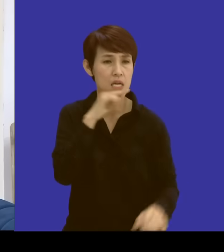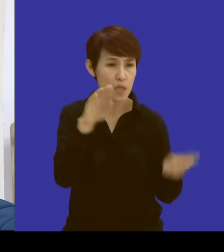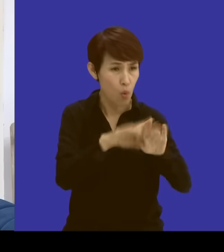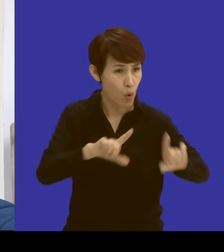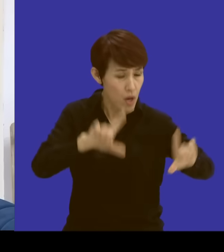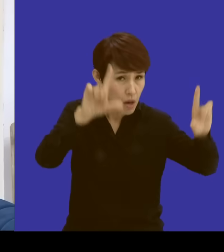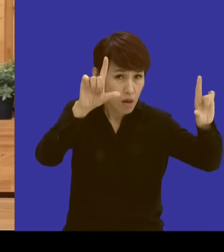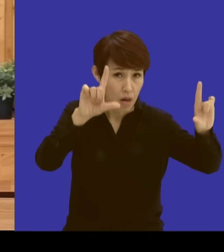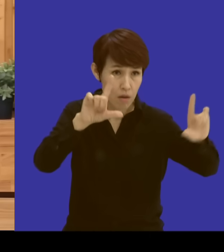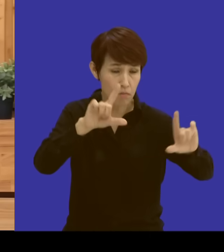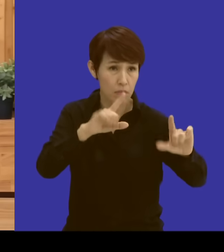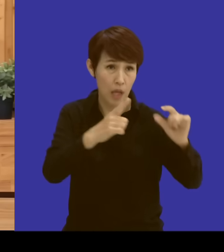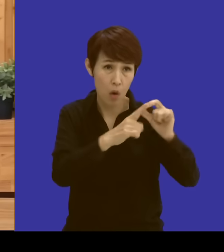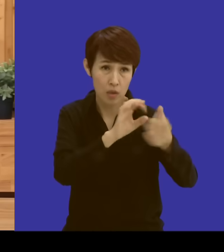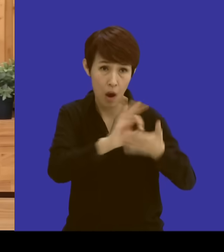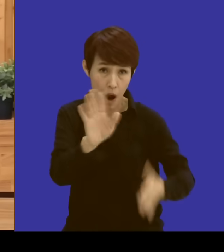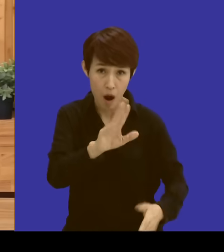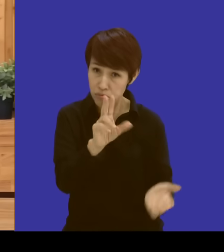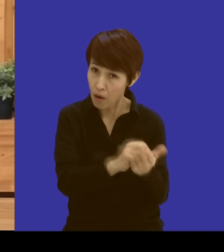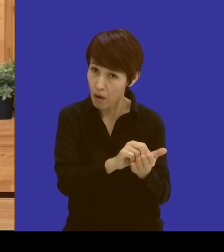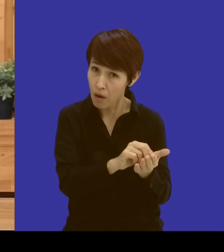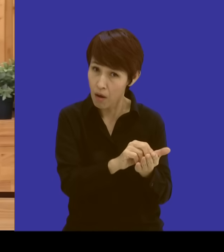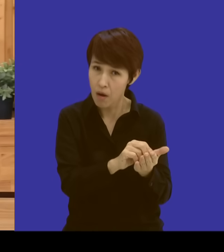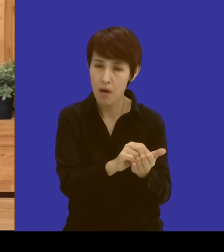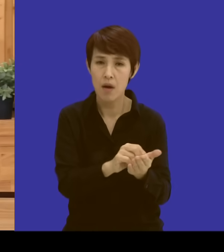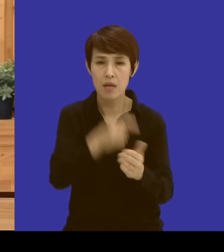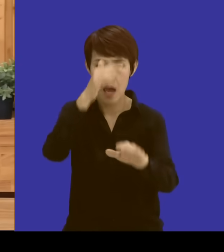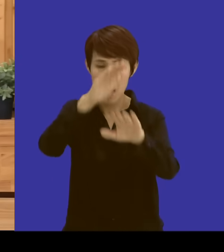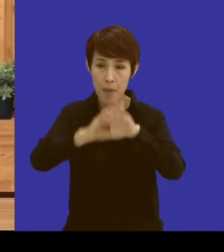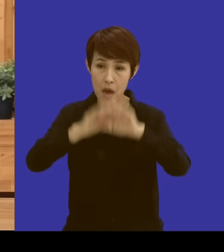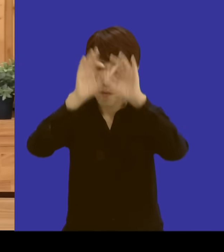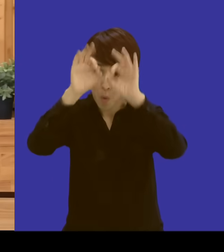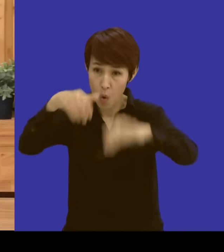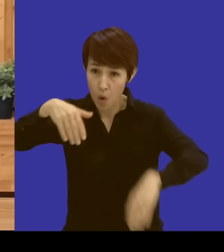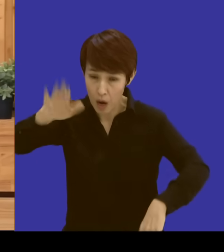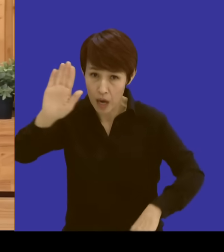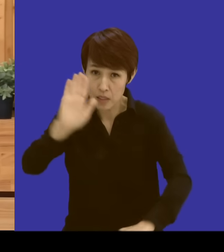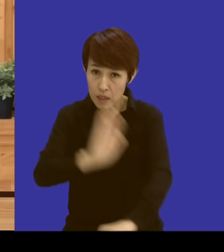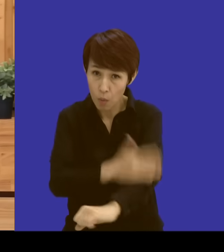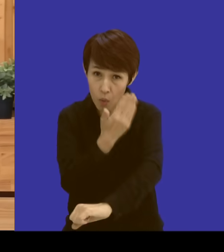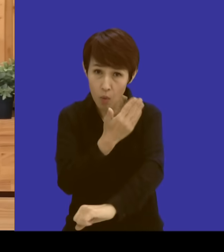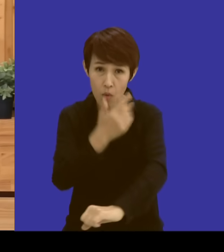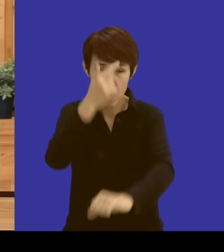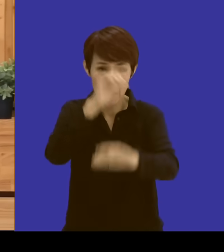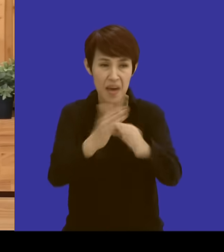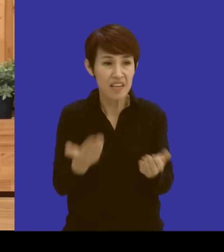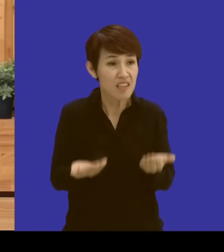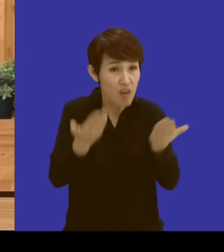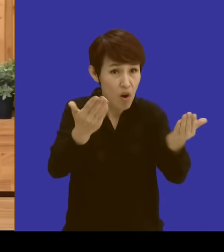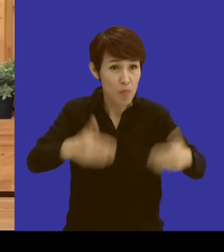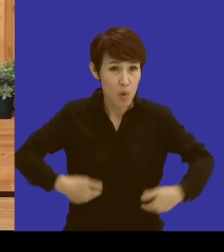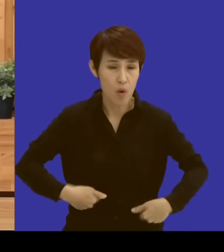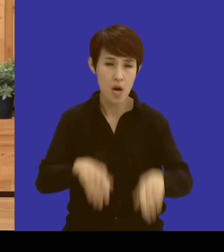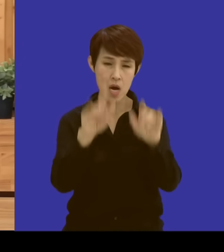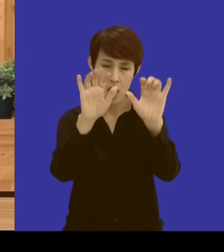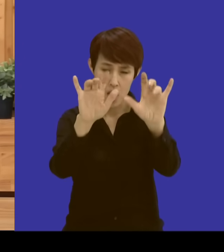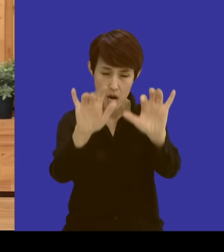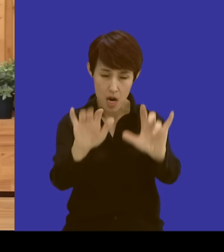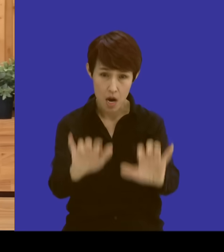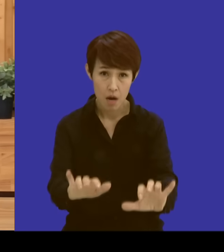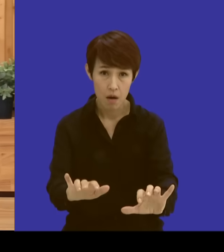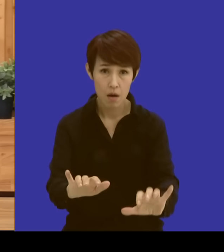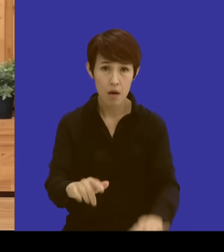잘못된 건가요? 예배를 보러 가는 건 잘못된 거고 예배를 드려야 된다고 댓글 엄청 많이 달리거든요. 그럼 그